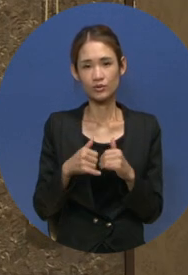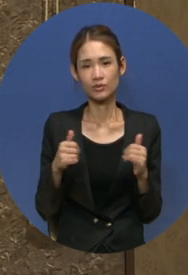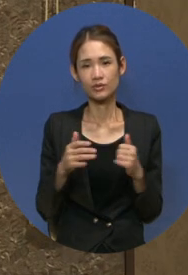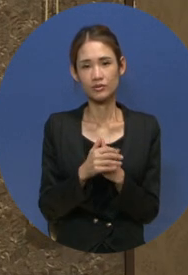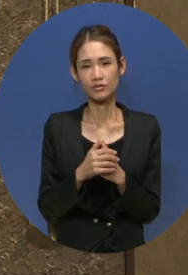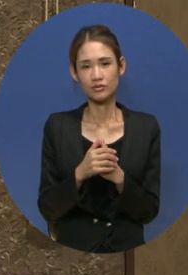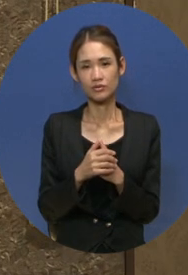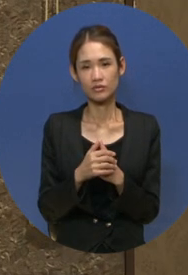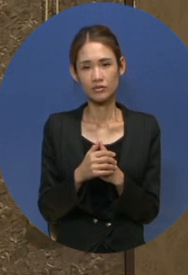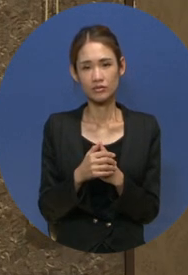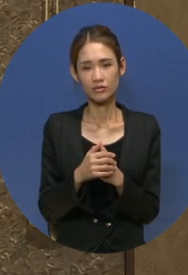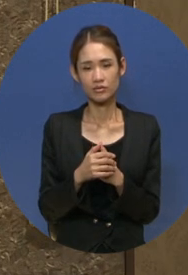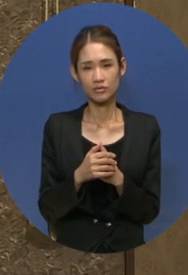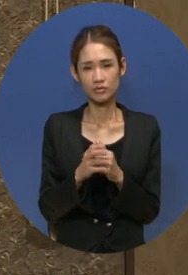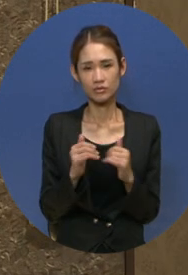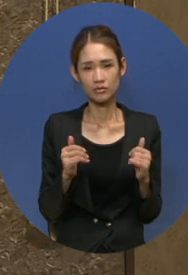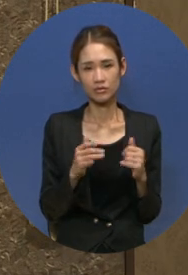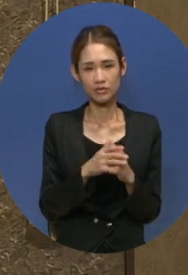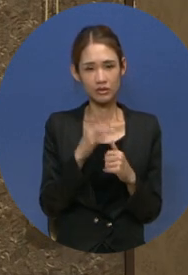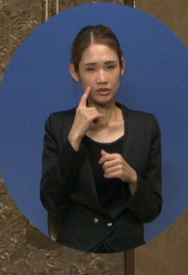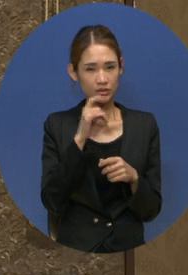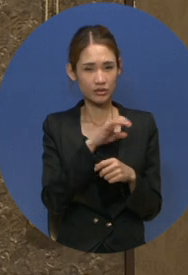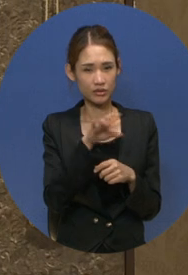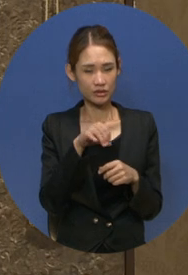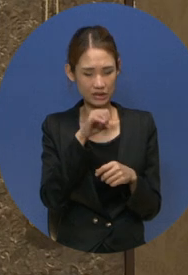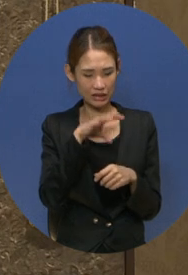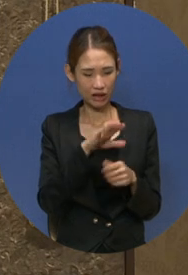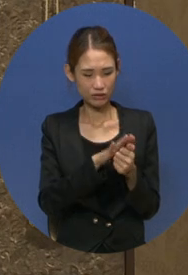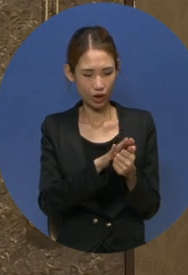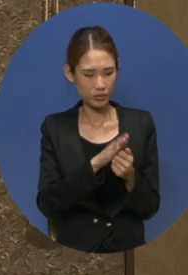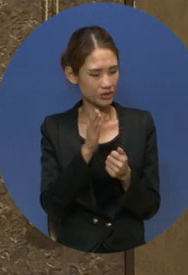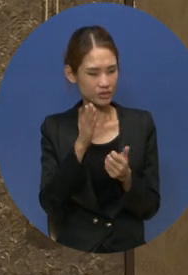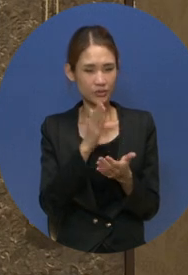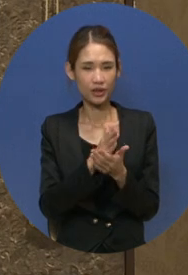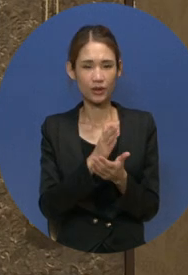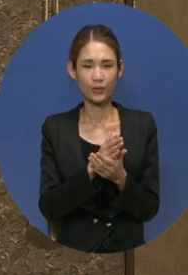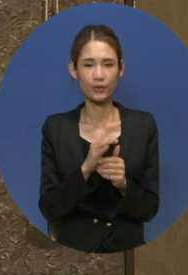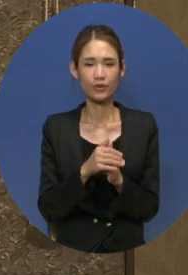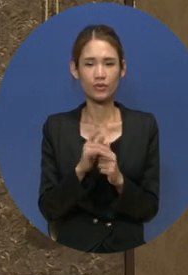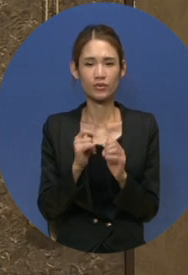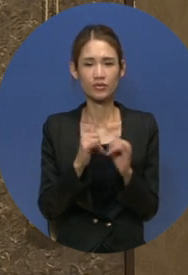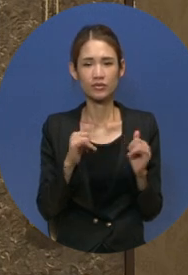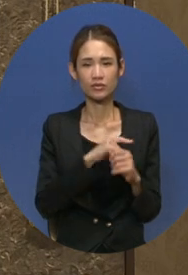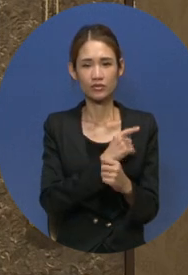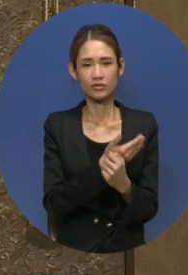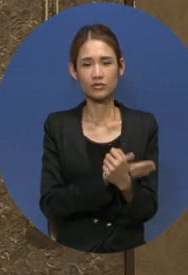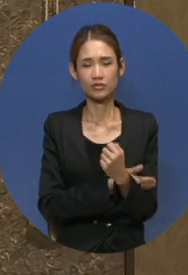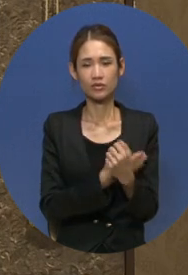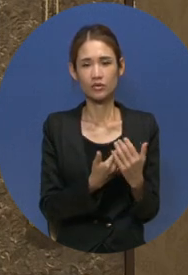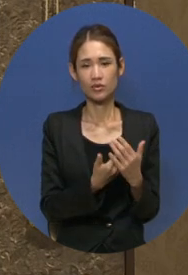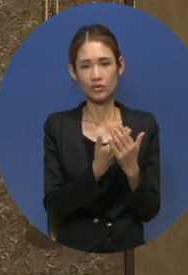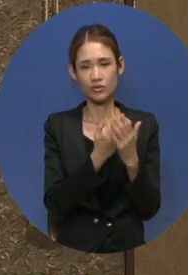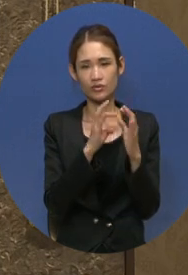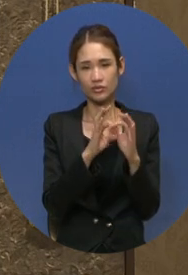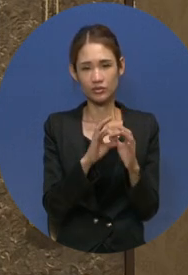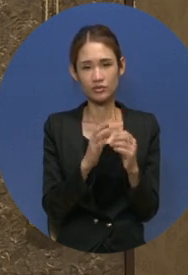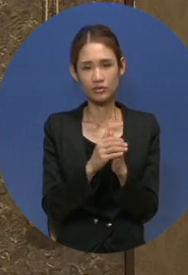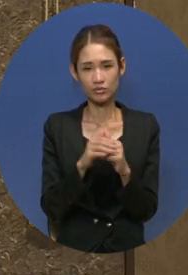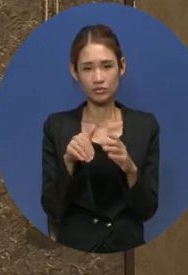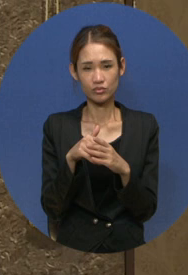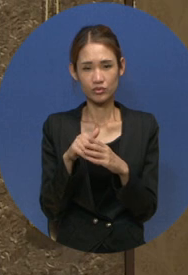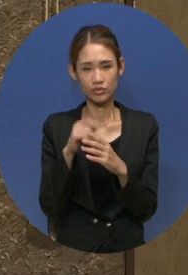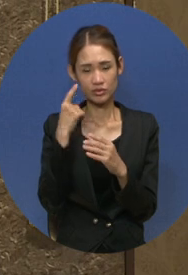사람이거든요. 네, 네. 예, 그냥 인가공 그런 게 아니고 서비스업 예. 아니고 어떤 장애인분들은 자기의 능력을 발휘해서 이렇게 문화예술